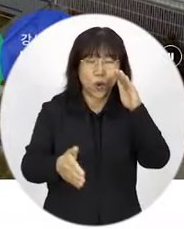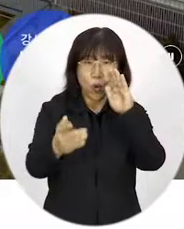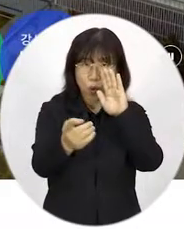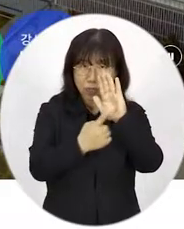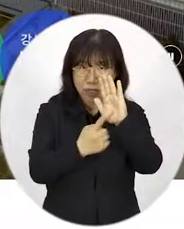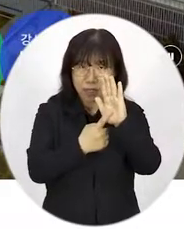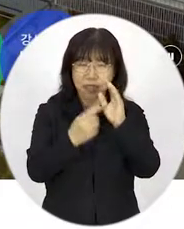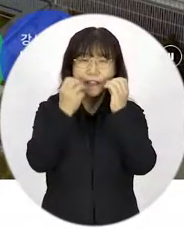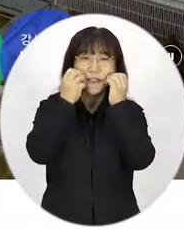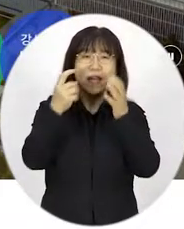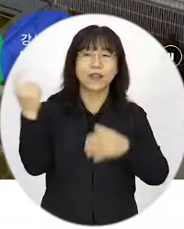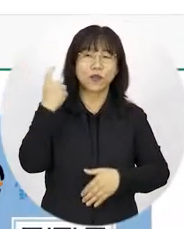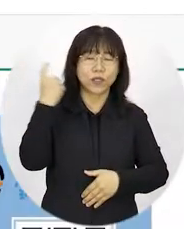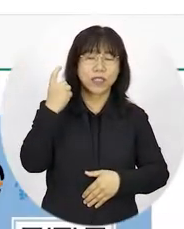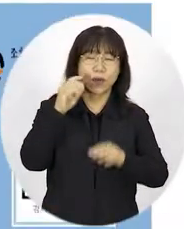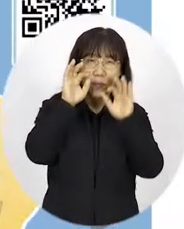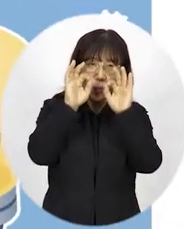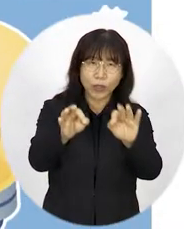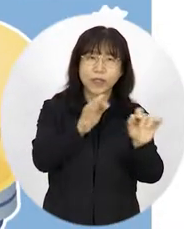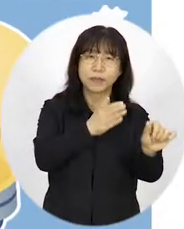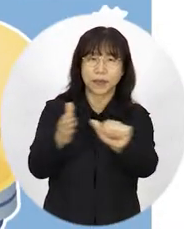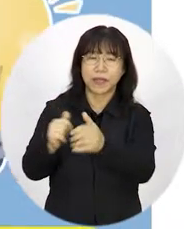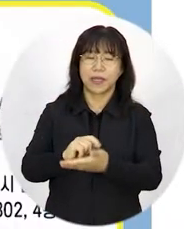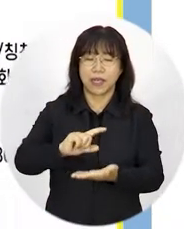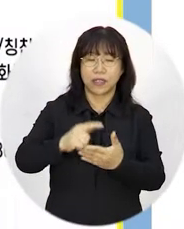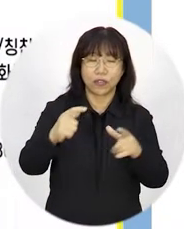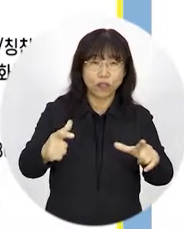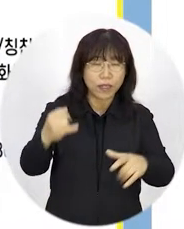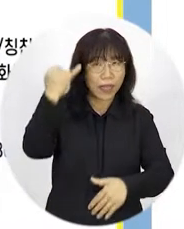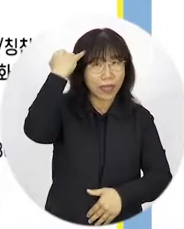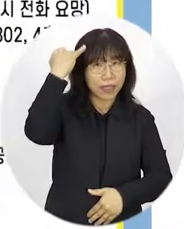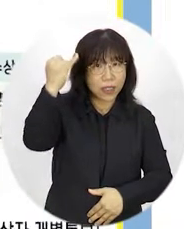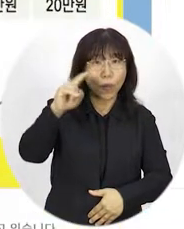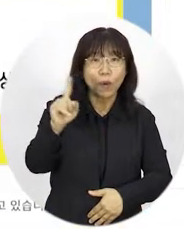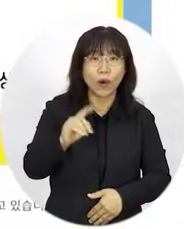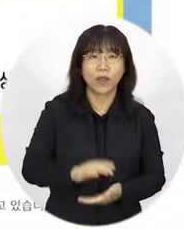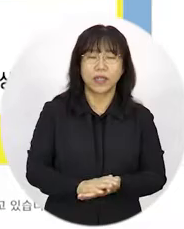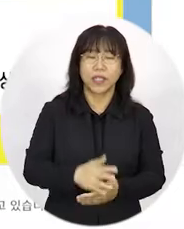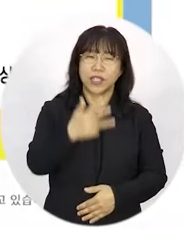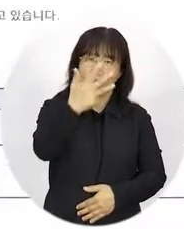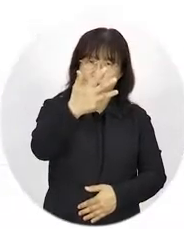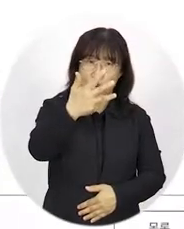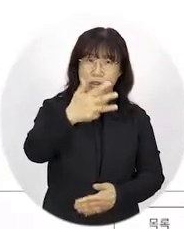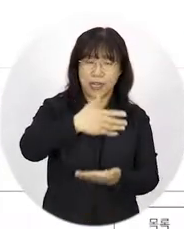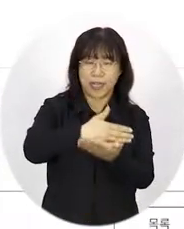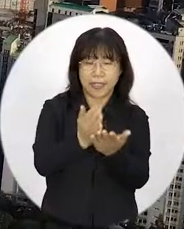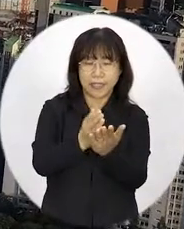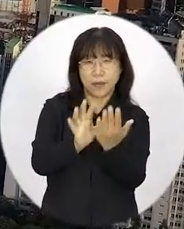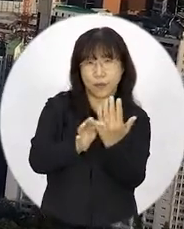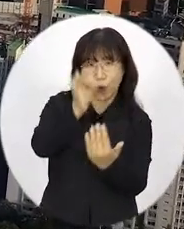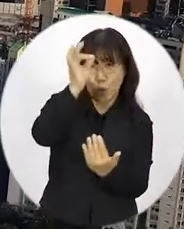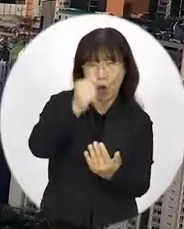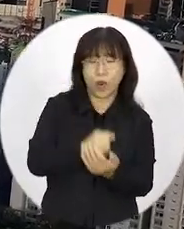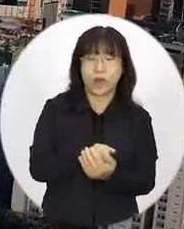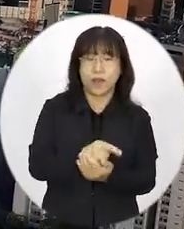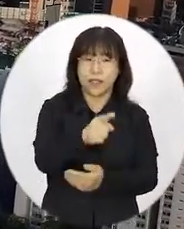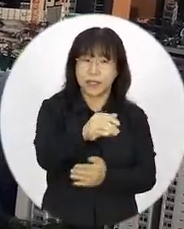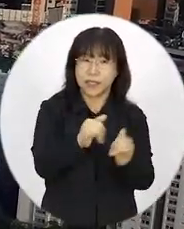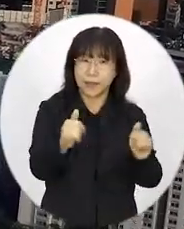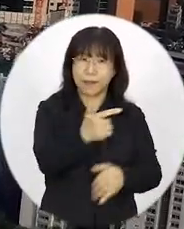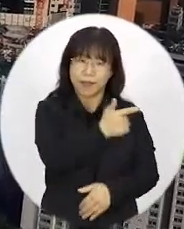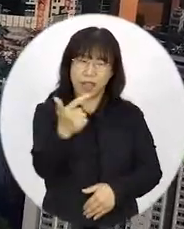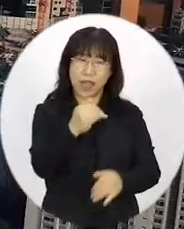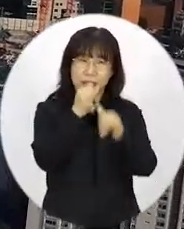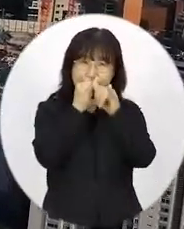강서 소식, 공지 새 소식을 참고하면 됩니다. 강서구는 제안된 아이디어 가운데 8건을 선정하고